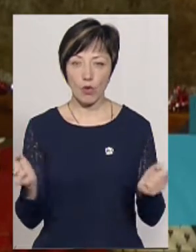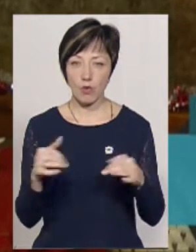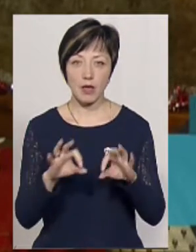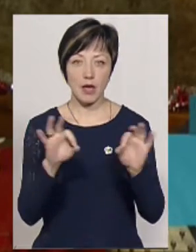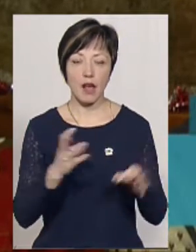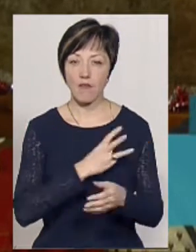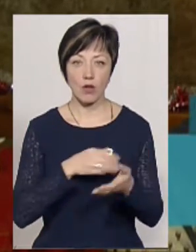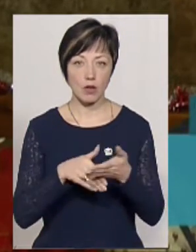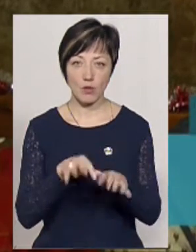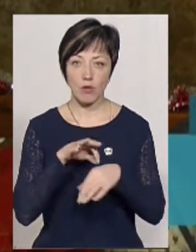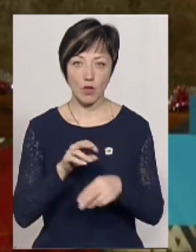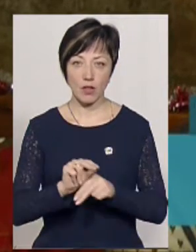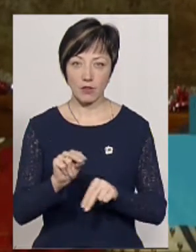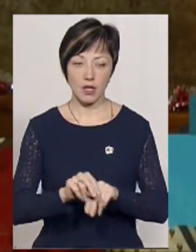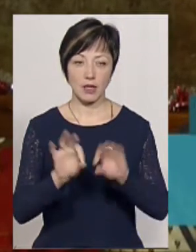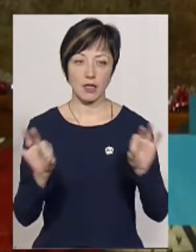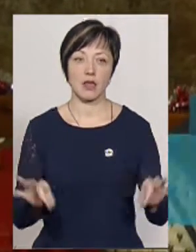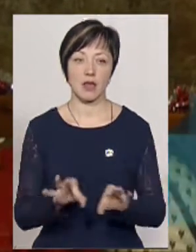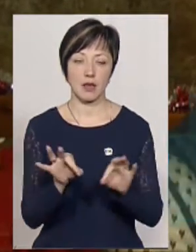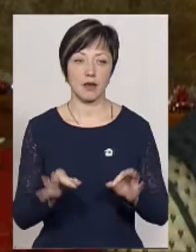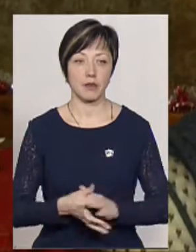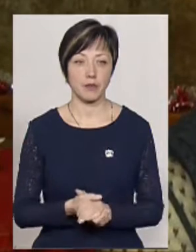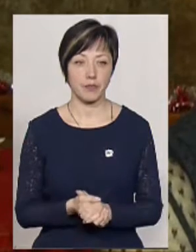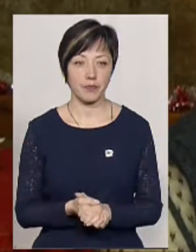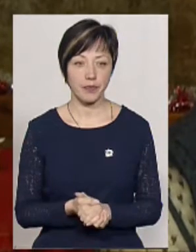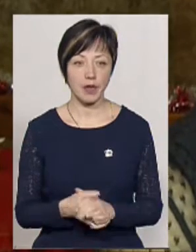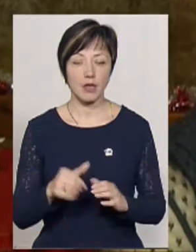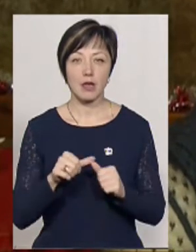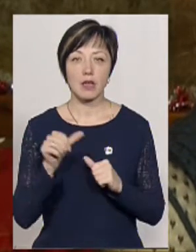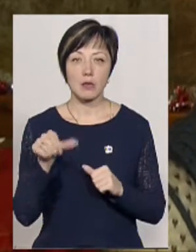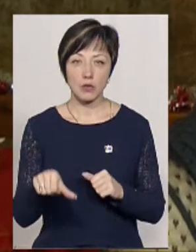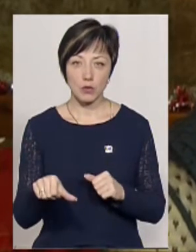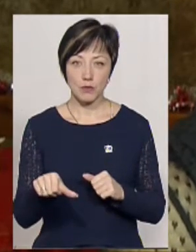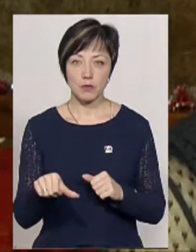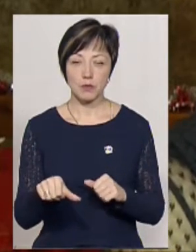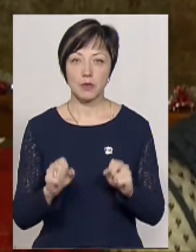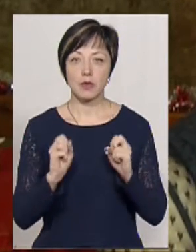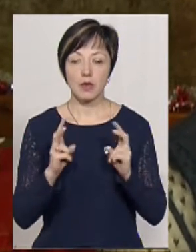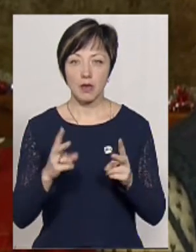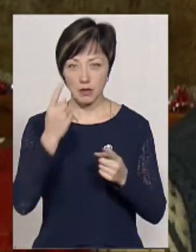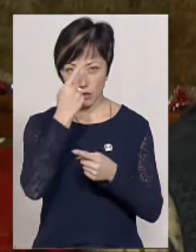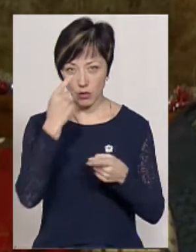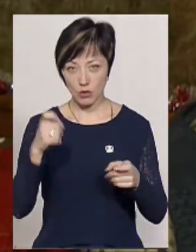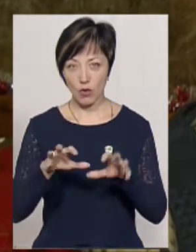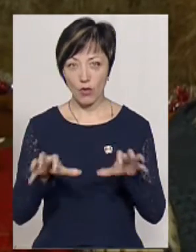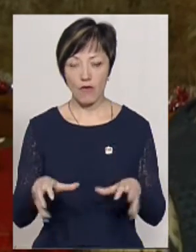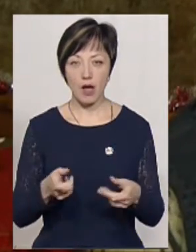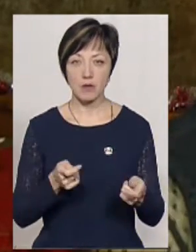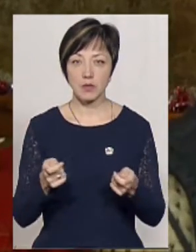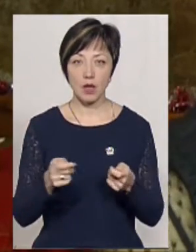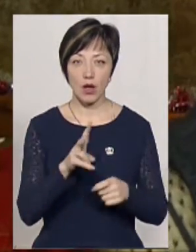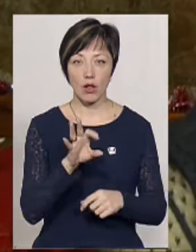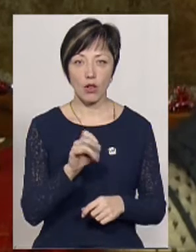паче не проводила ніяких навчань для волонтерів. Крім того, як наголошував голова адміністрації Вадим